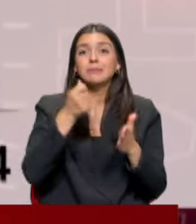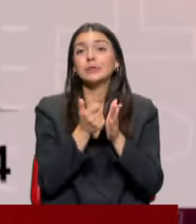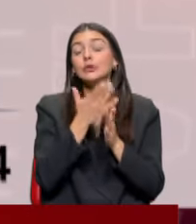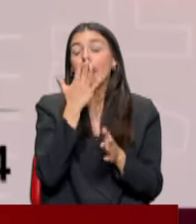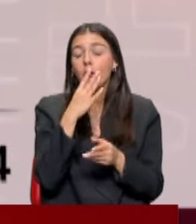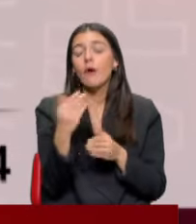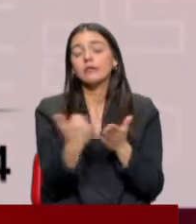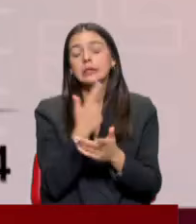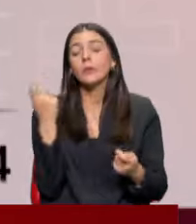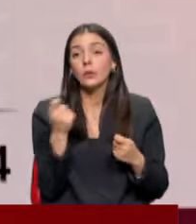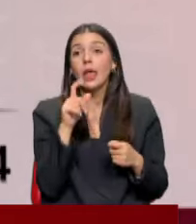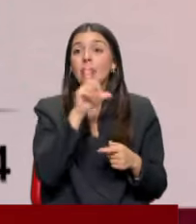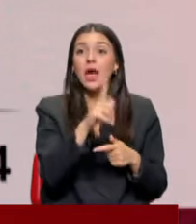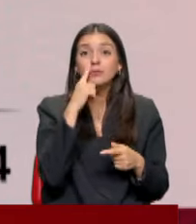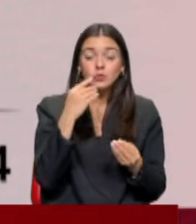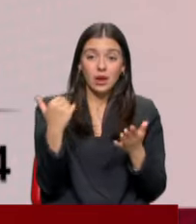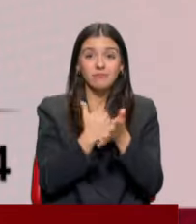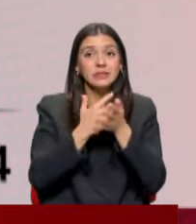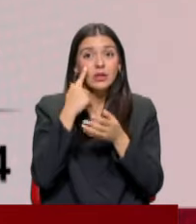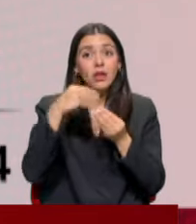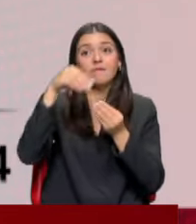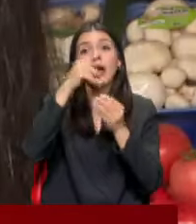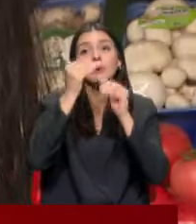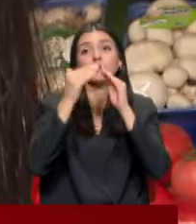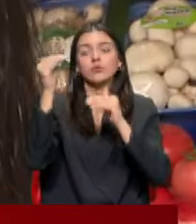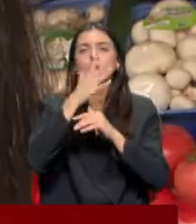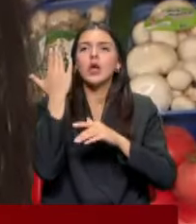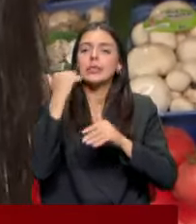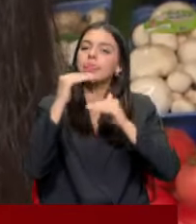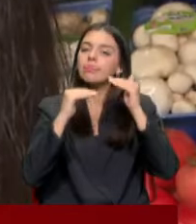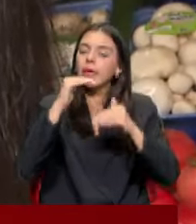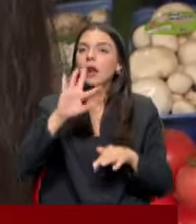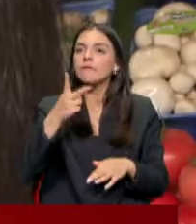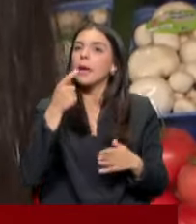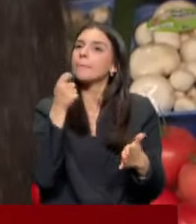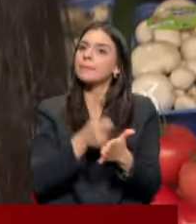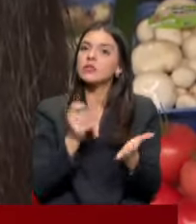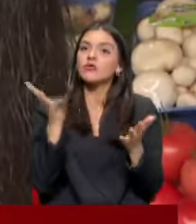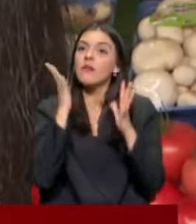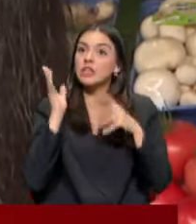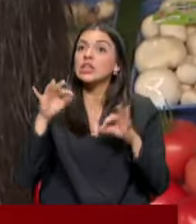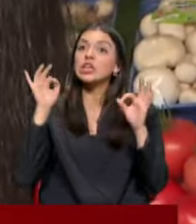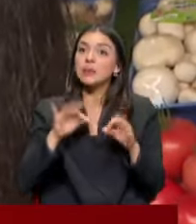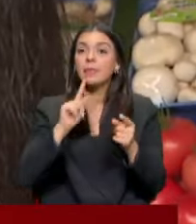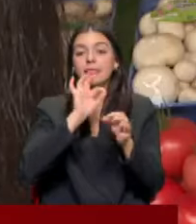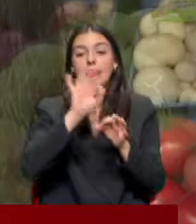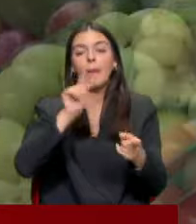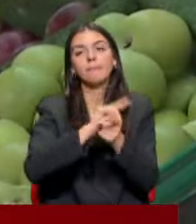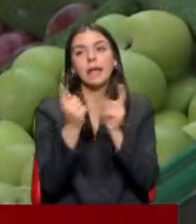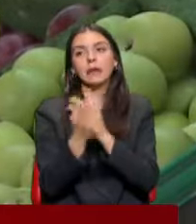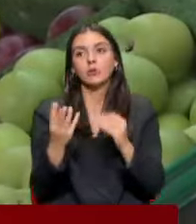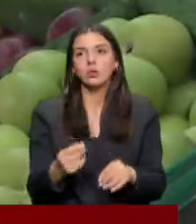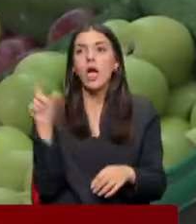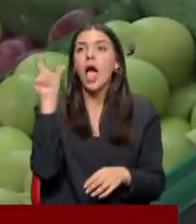Ancak ihtiyaç arttıkça kredi kartı faizleri de artıyor. Önceden dengeli gidiyordu veya nakit daha fazlaydı ama şimdi tam tersine döndü.